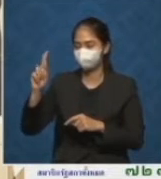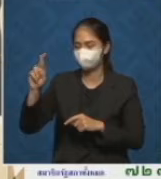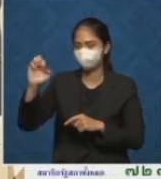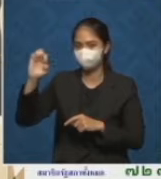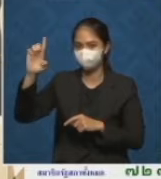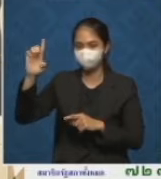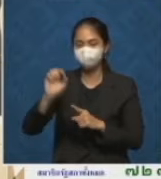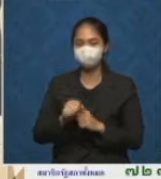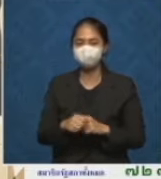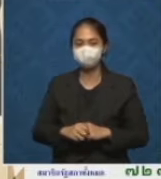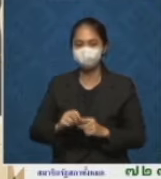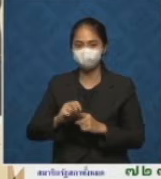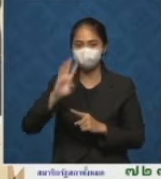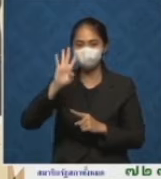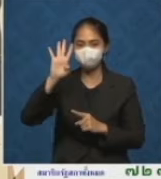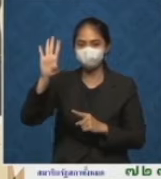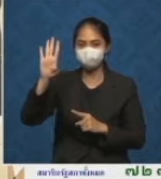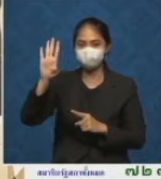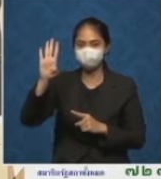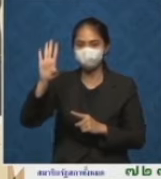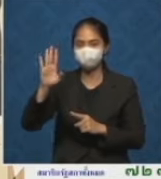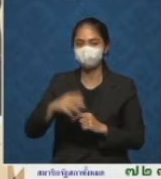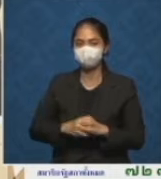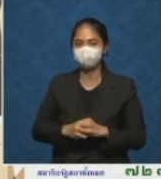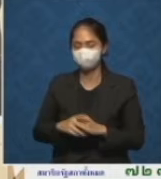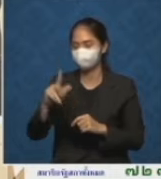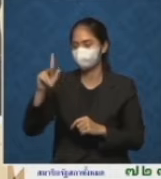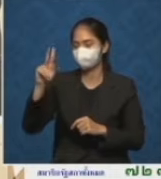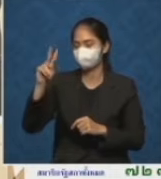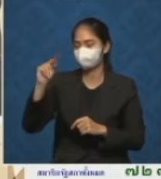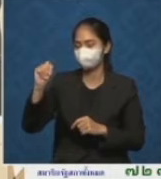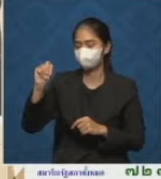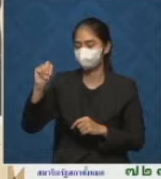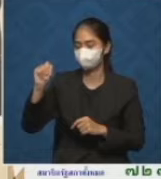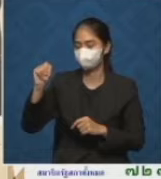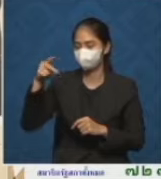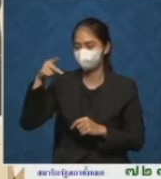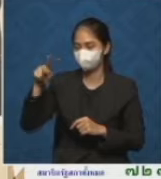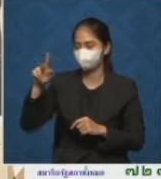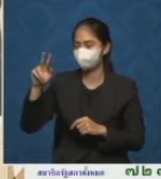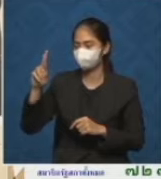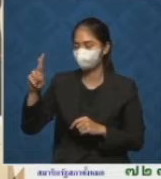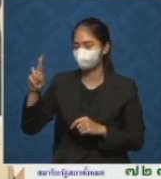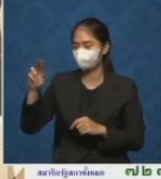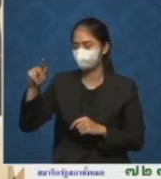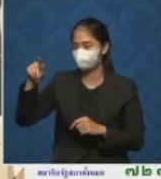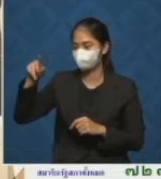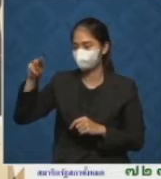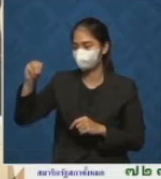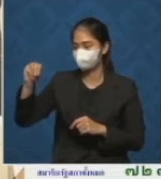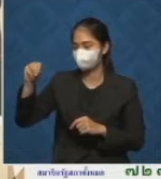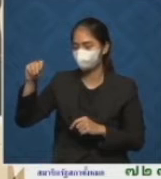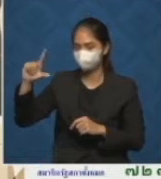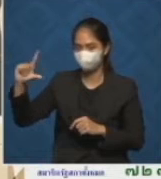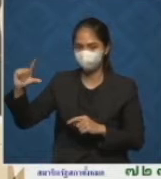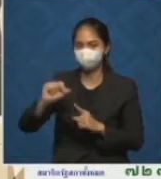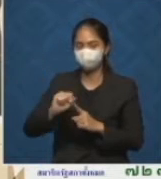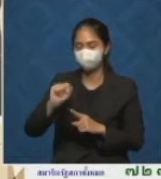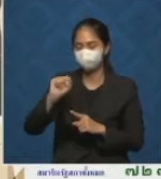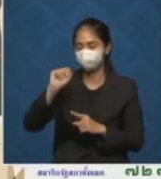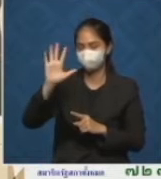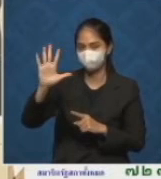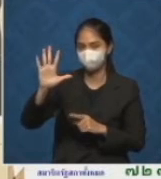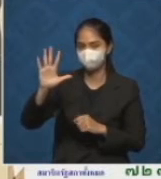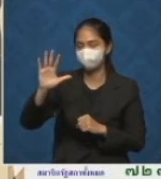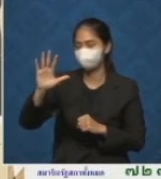ร 4. นายณภะมณฑล 100,000 เปี่ยม 5.นาง